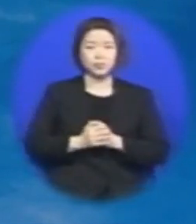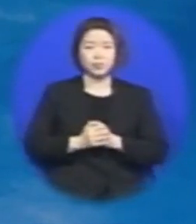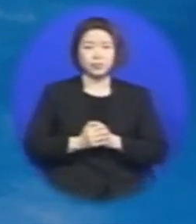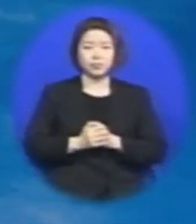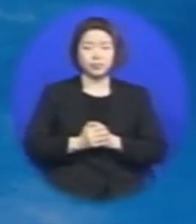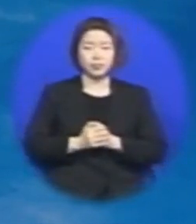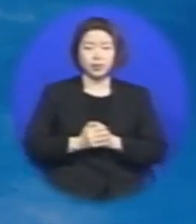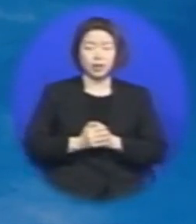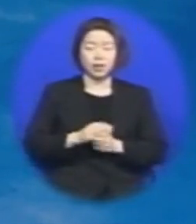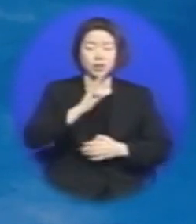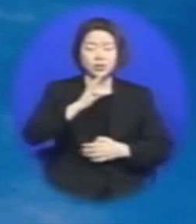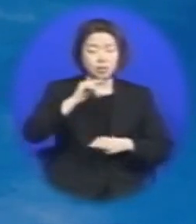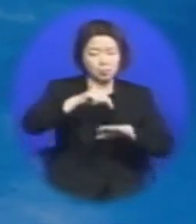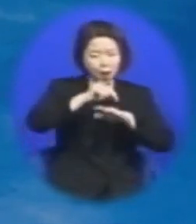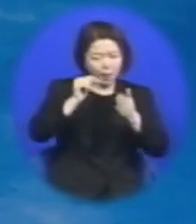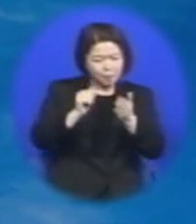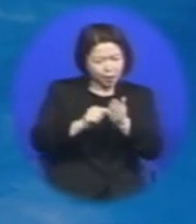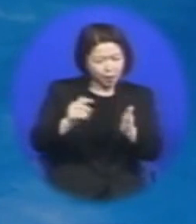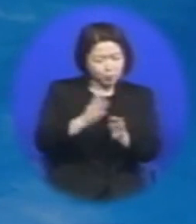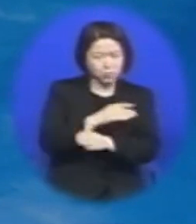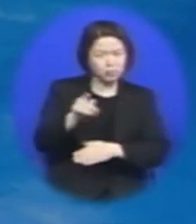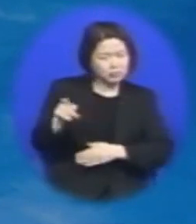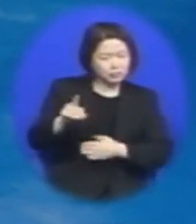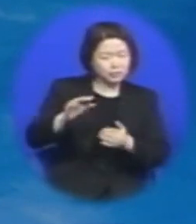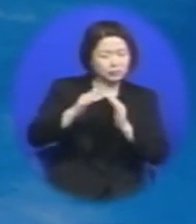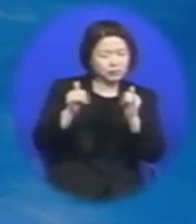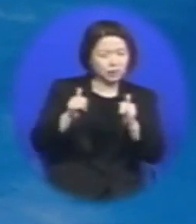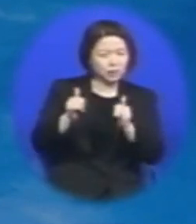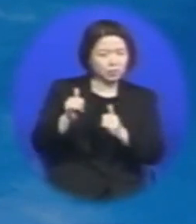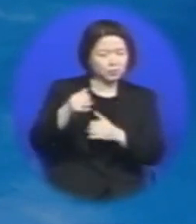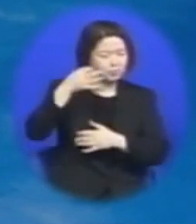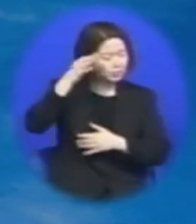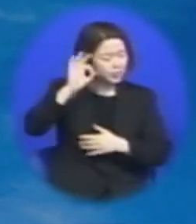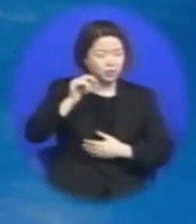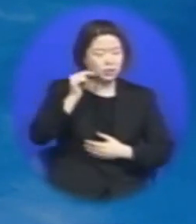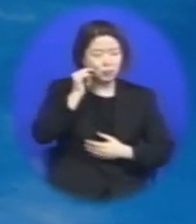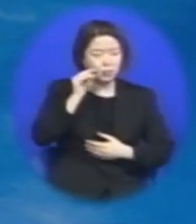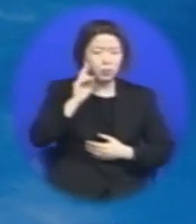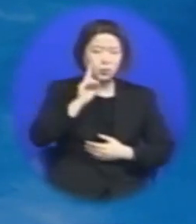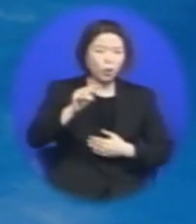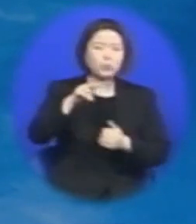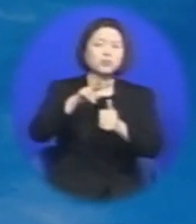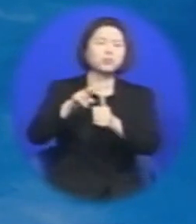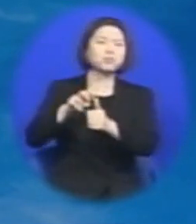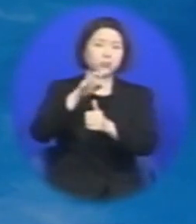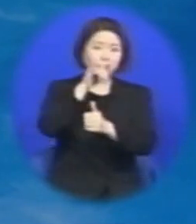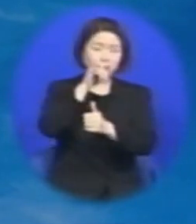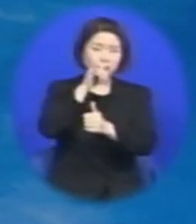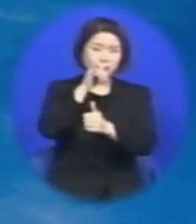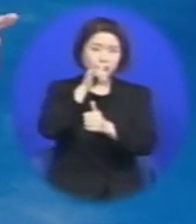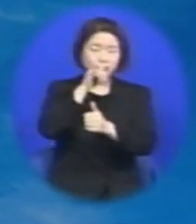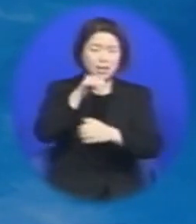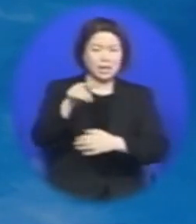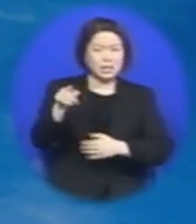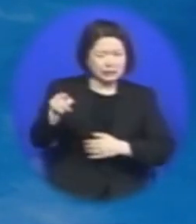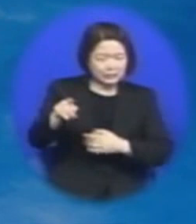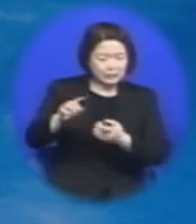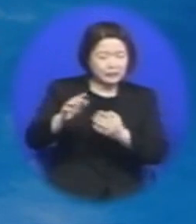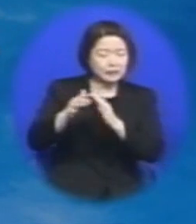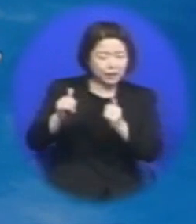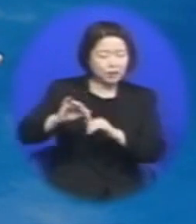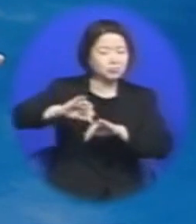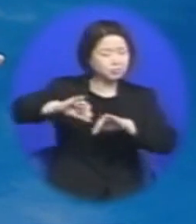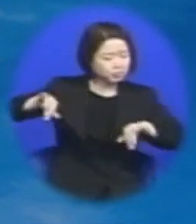않습니다 정말 마음으로부터 그 사람이 용납이 안 되고 너무 미운 사람입 그 사람은 그 사람이고